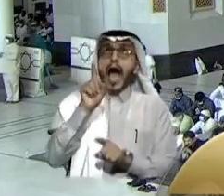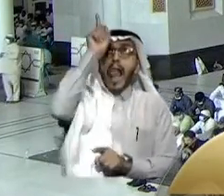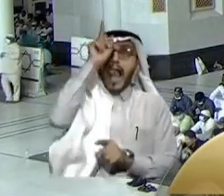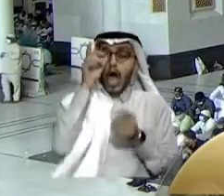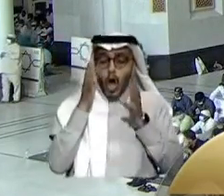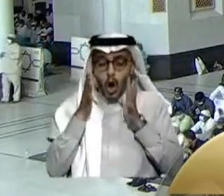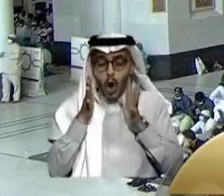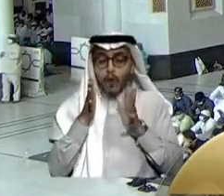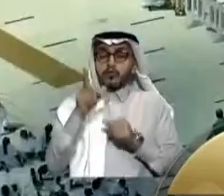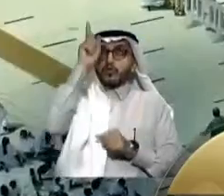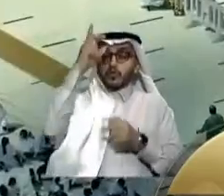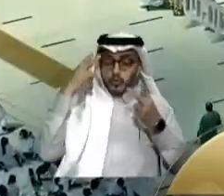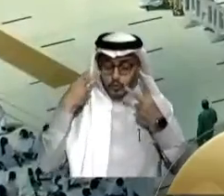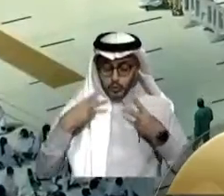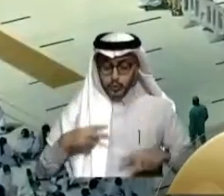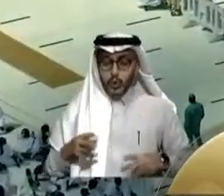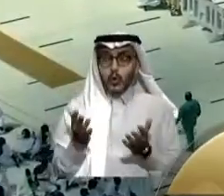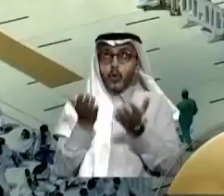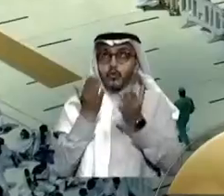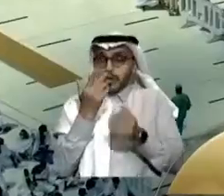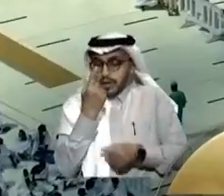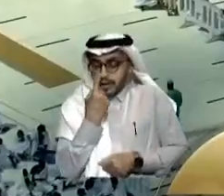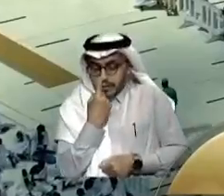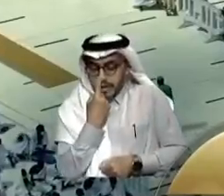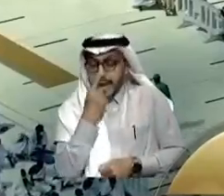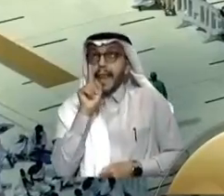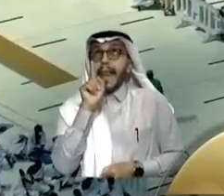وخشوعا وخوفا وخضوعا.